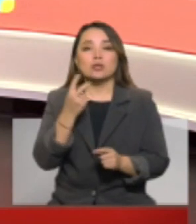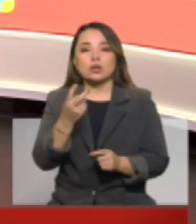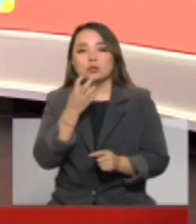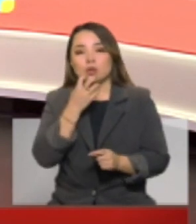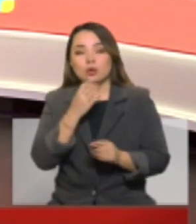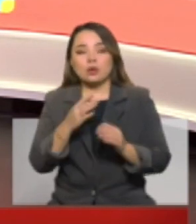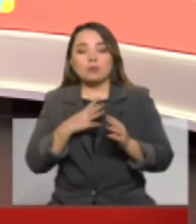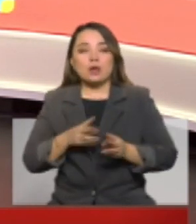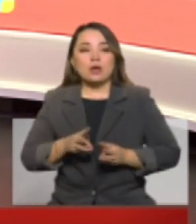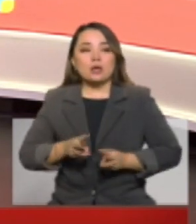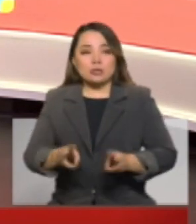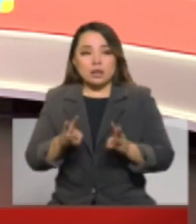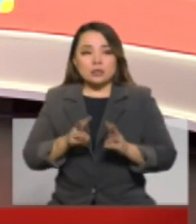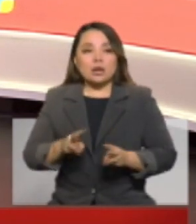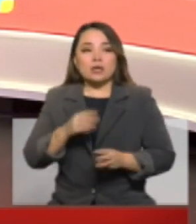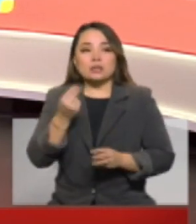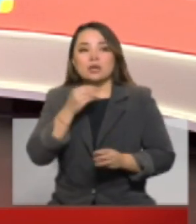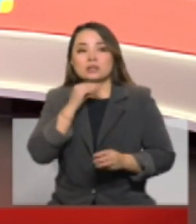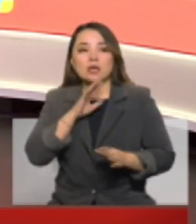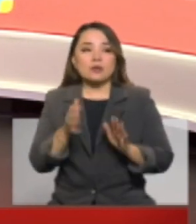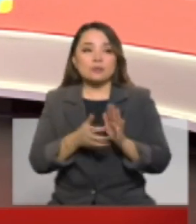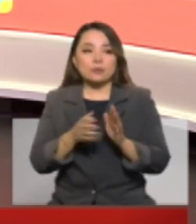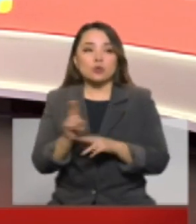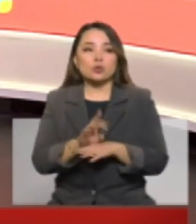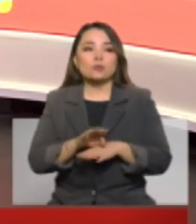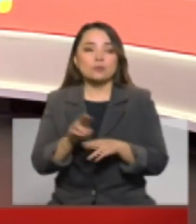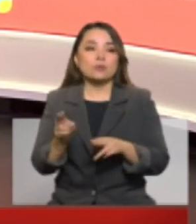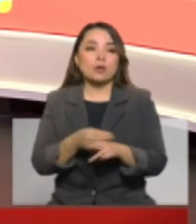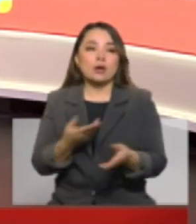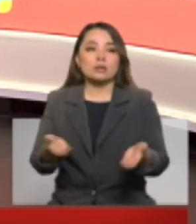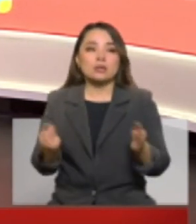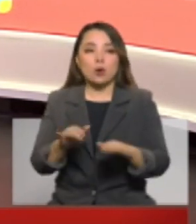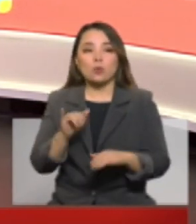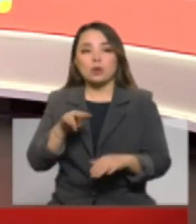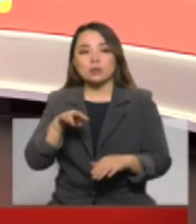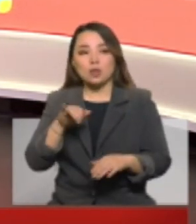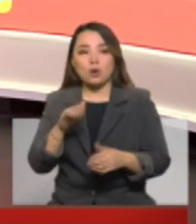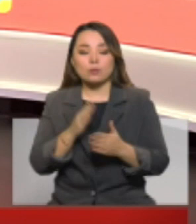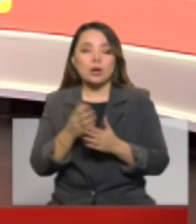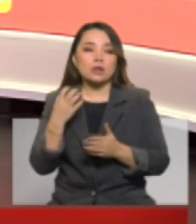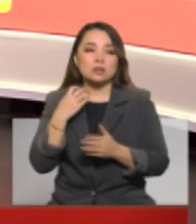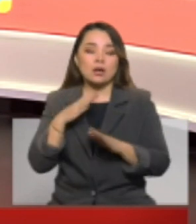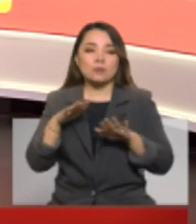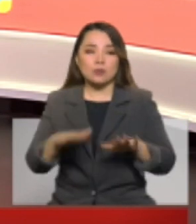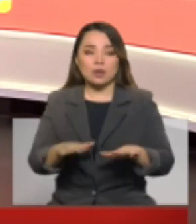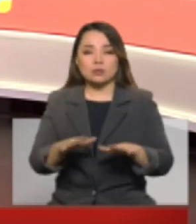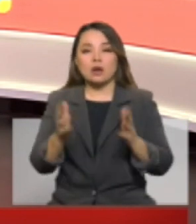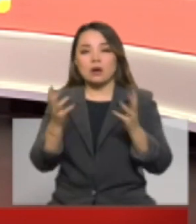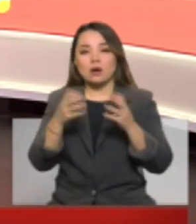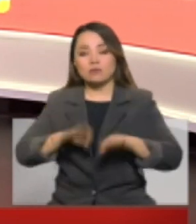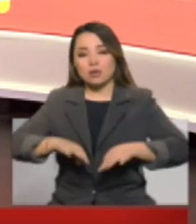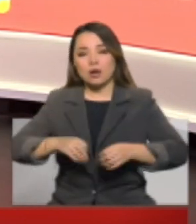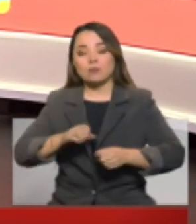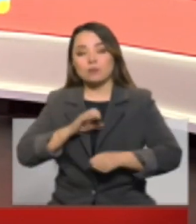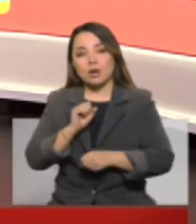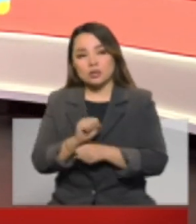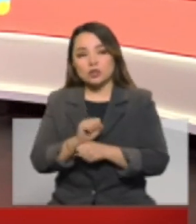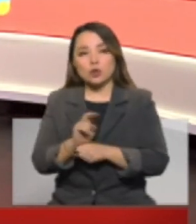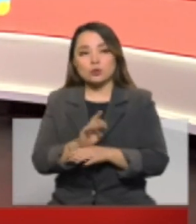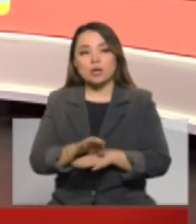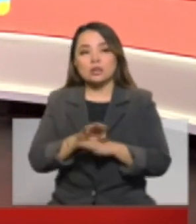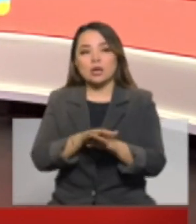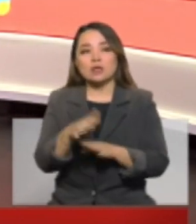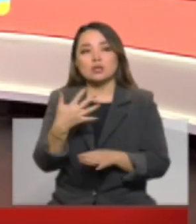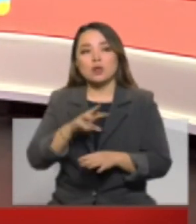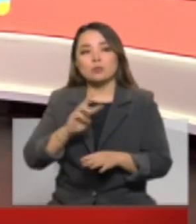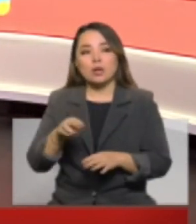жылу қазандығы қаражаттың жетпеуінен жөндеусіз қалды. Ұлытаудан Қызылордаға апаратын автомагистральді жаңалауға 50